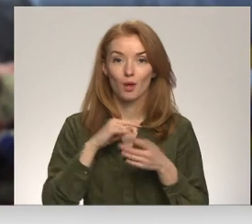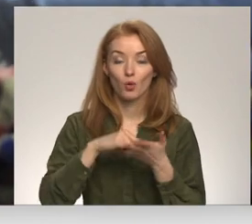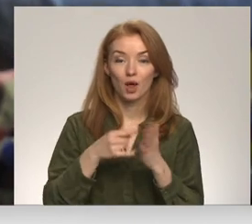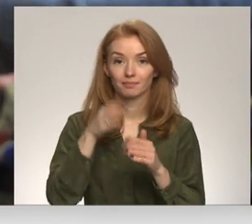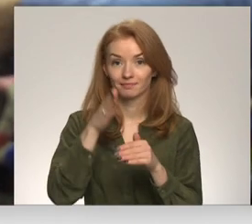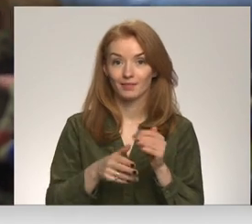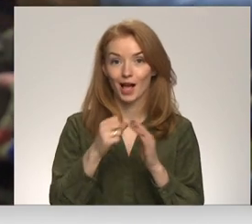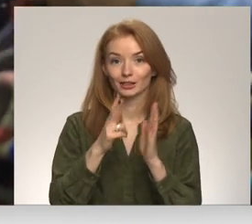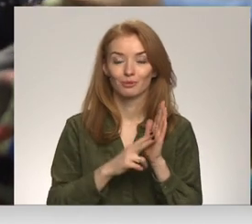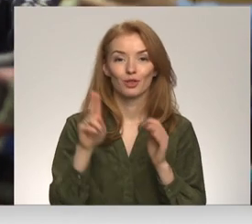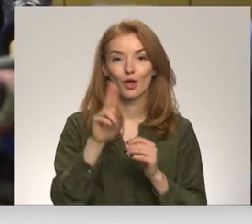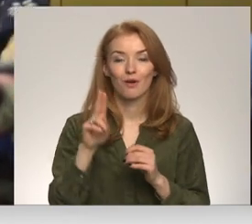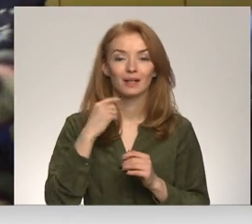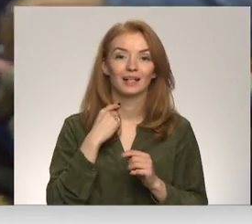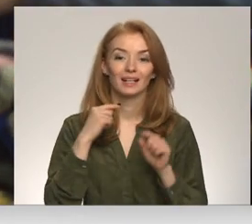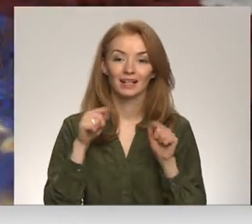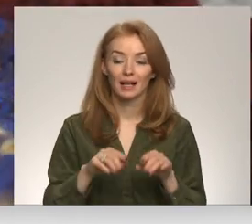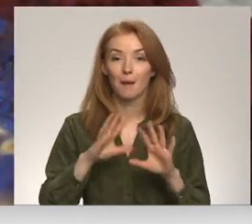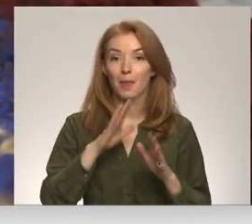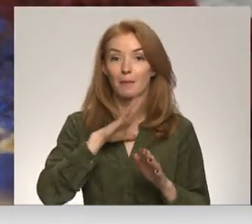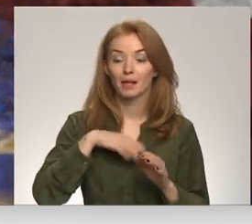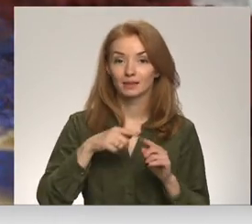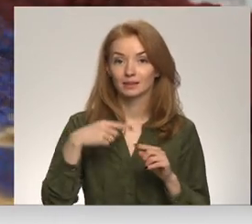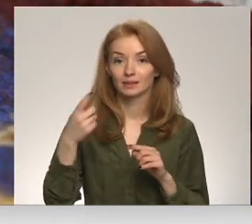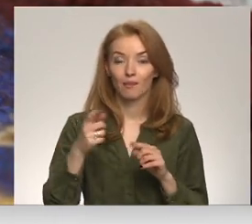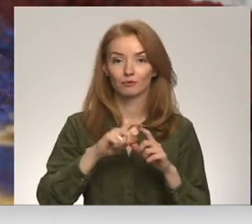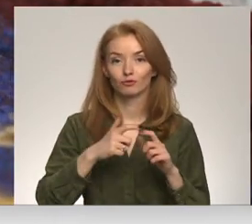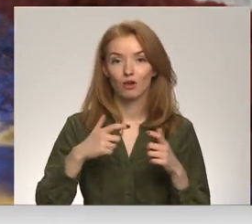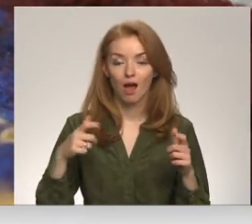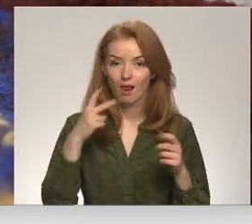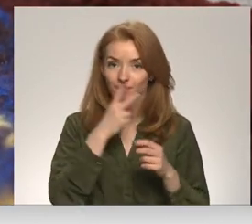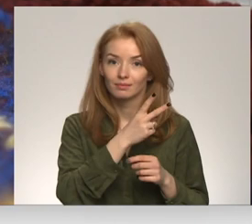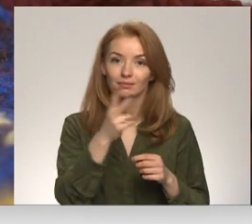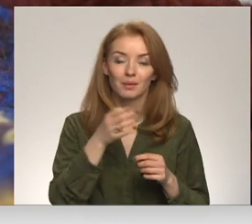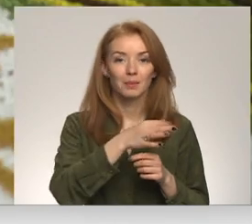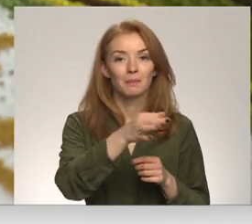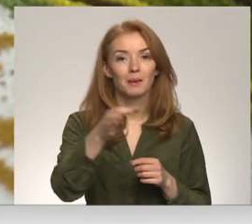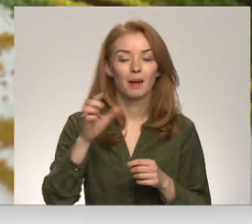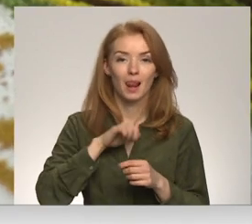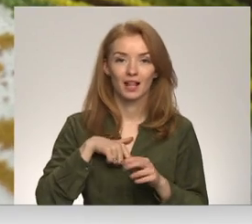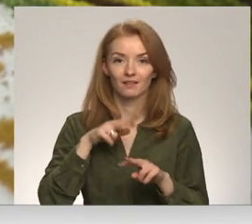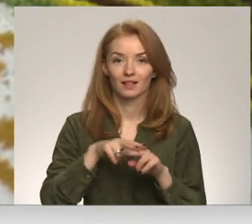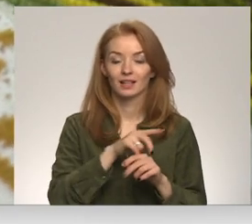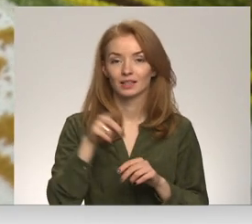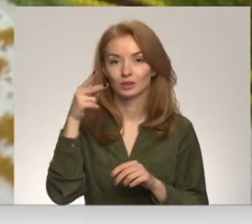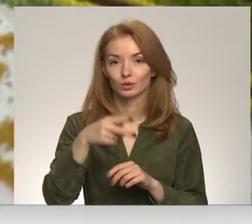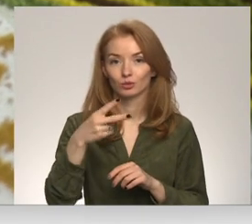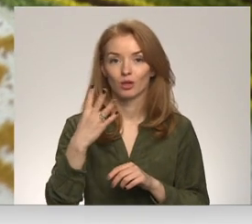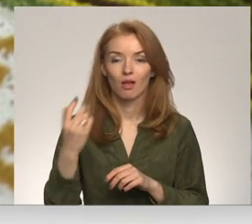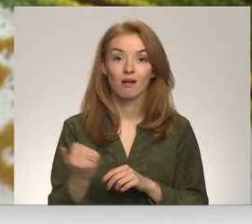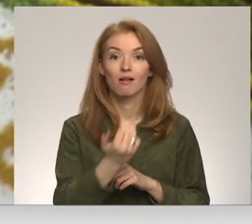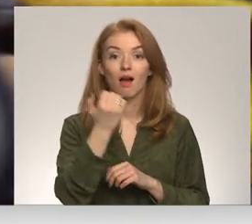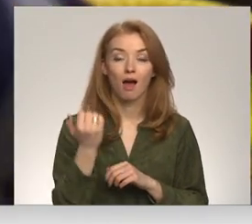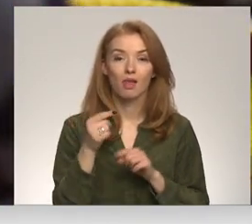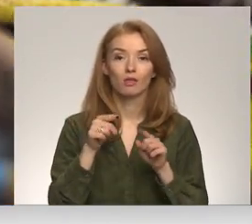gaidāms 18. novembrī Rīgā, taču pēc tam šalle apskatīja ceļos pa dažādām Latvijas vietām, līdz 2024. Gadā